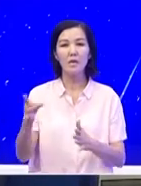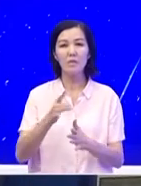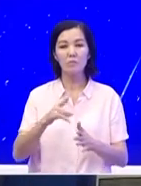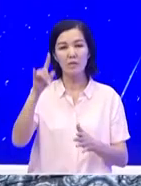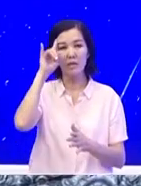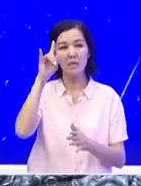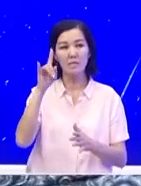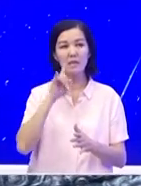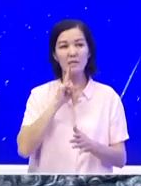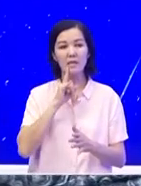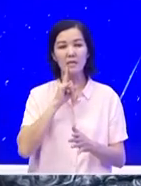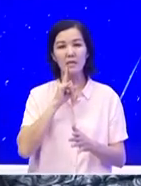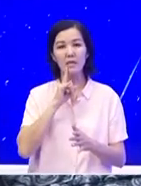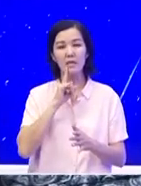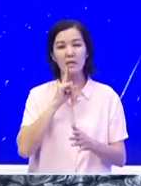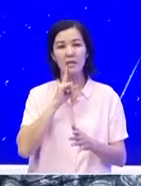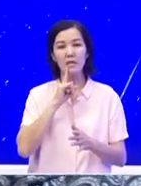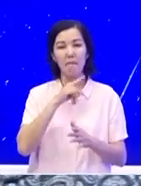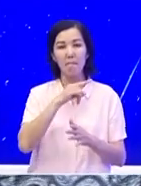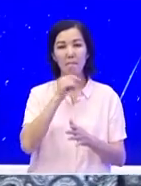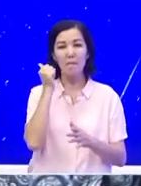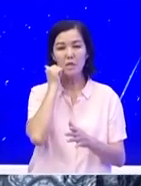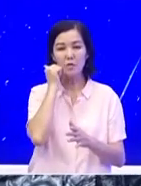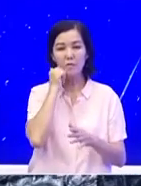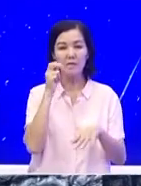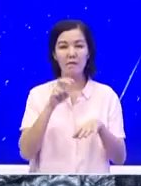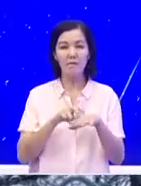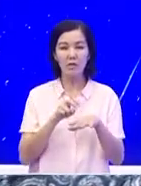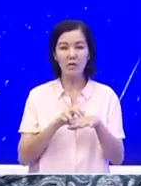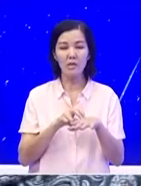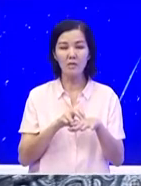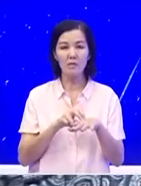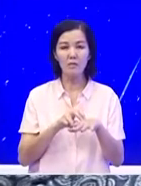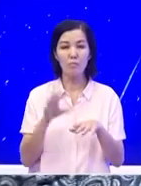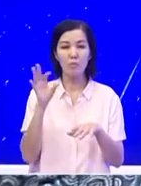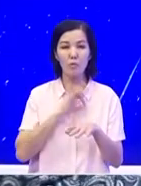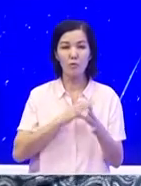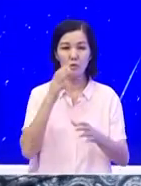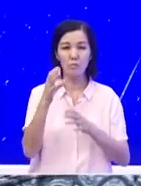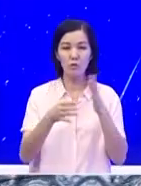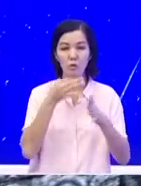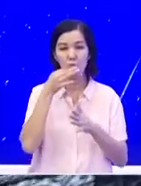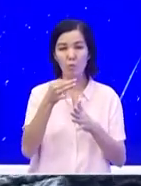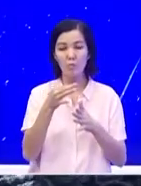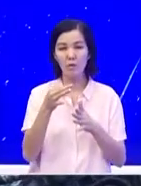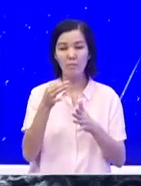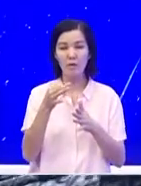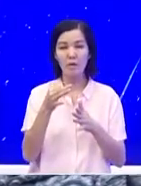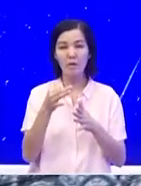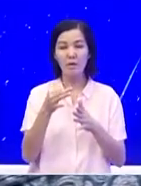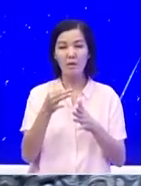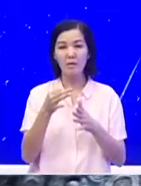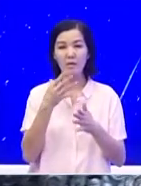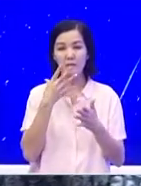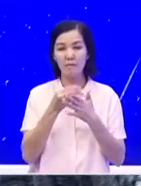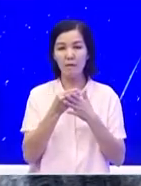они резко отличались от московских, потому что вы, опять же, пользуетесь международным опытом. Мы, безусловно, свои